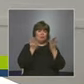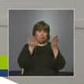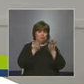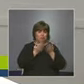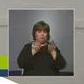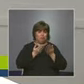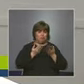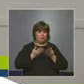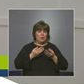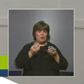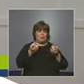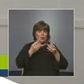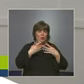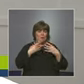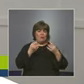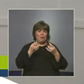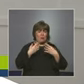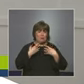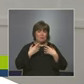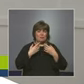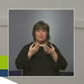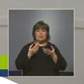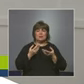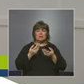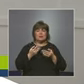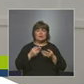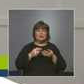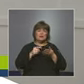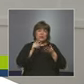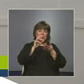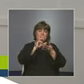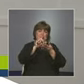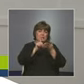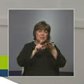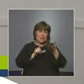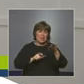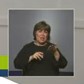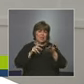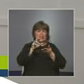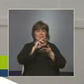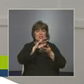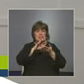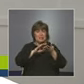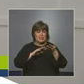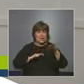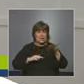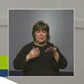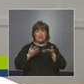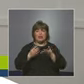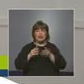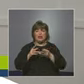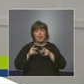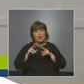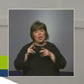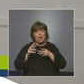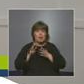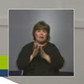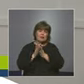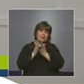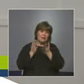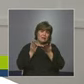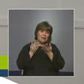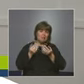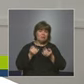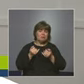бъдат много голям диапазон. Знаете, от научна статия до ето такъв тип книги, които са много непретенциозни, много леки